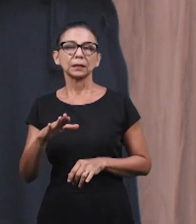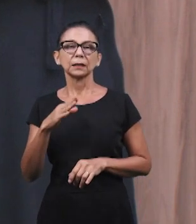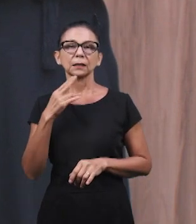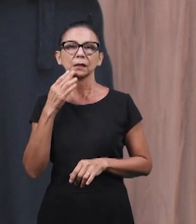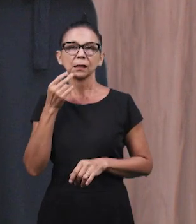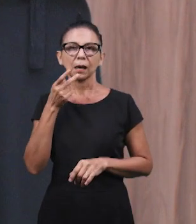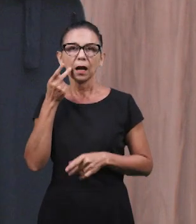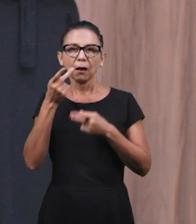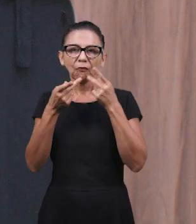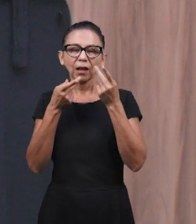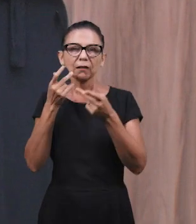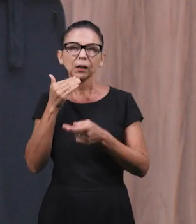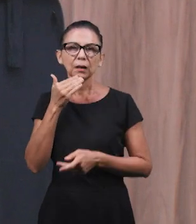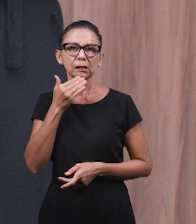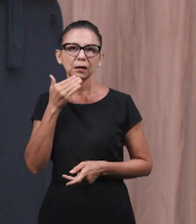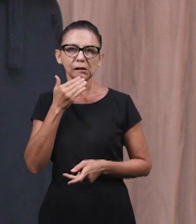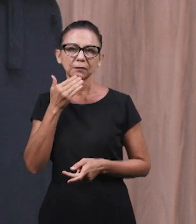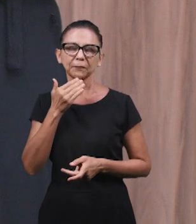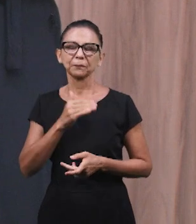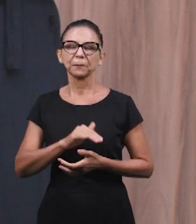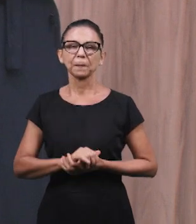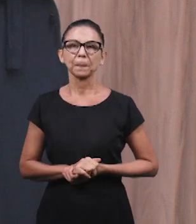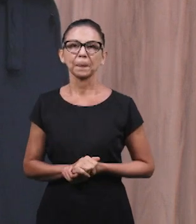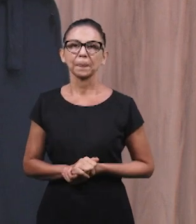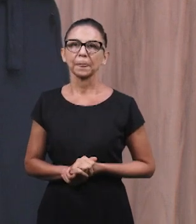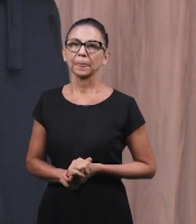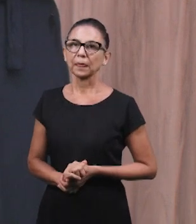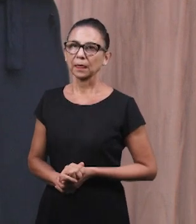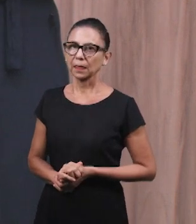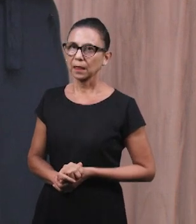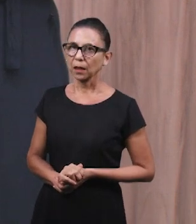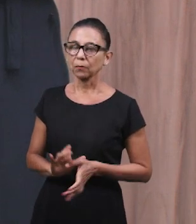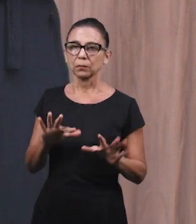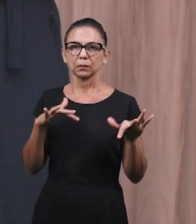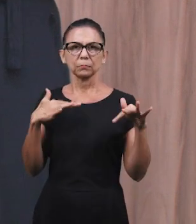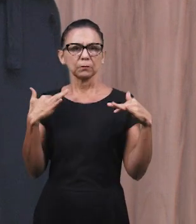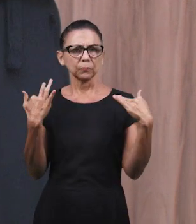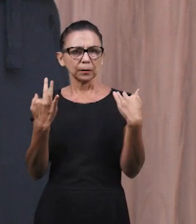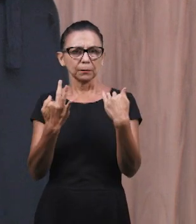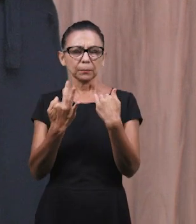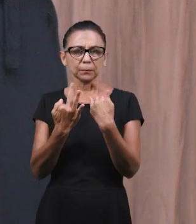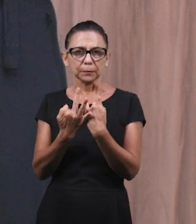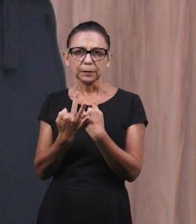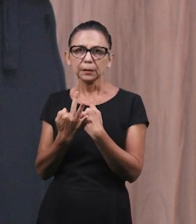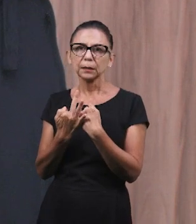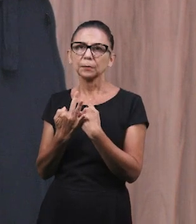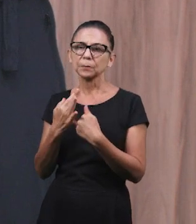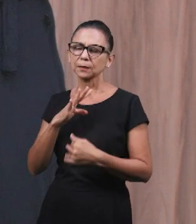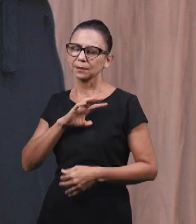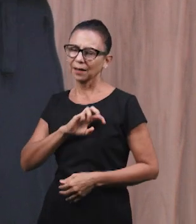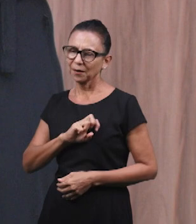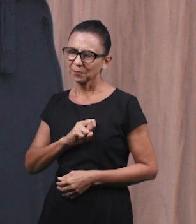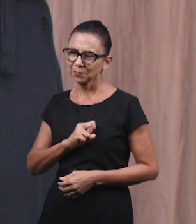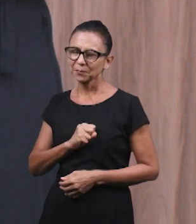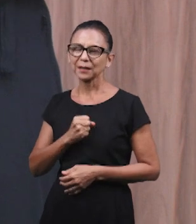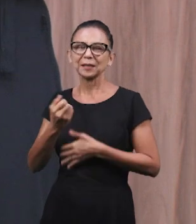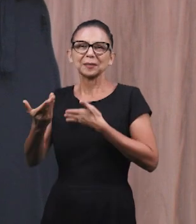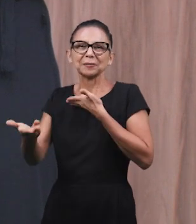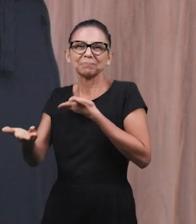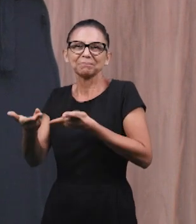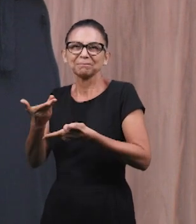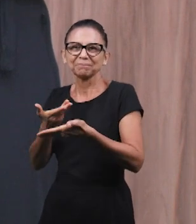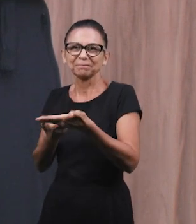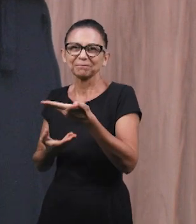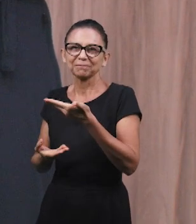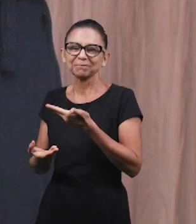Alors, dans ce qui concerne l'accueil de la personne avec ce trouble, donc la personne, l'enfant, doit